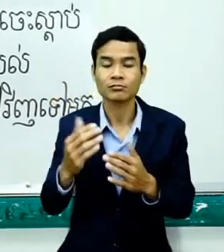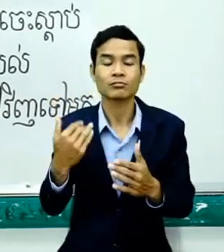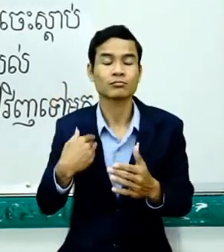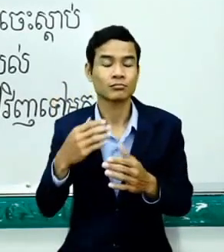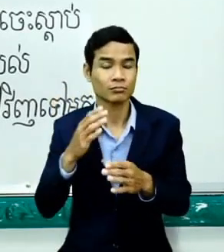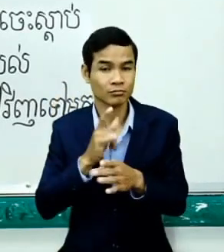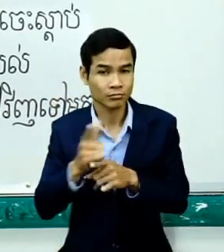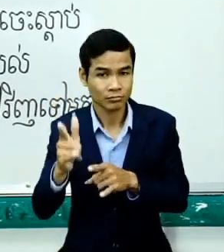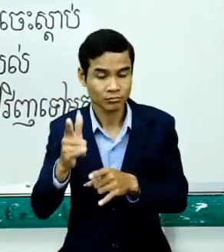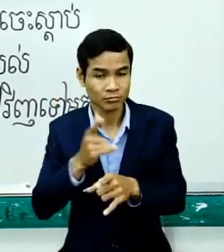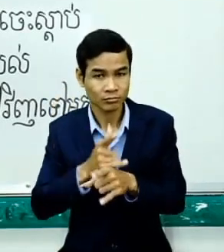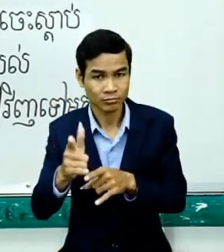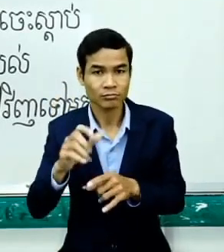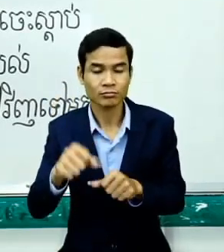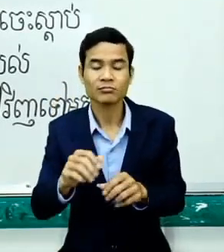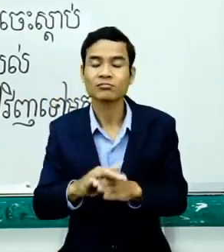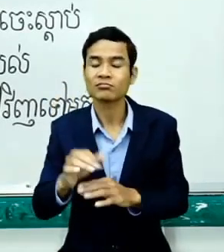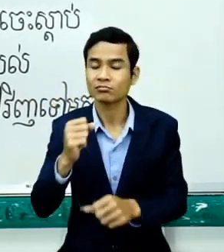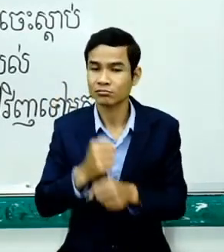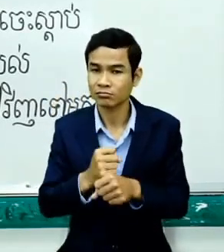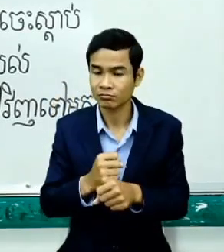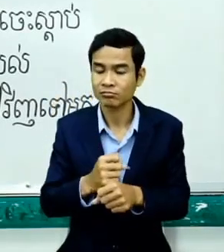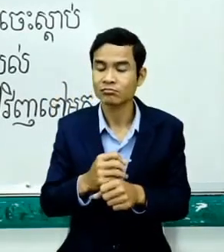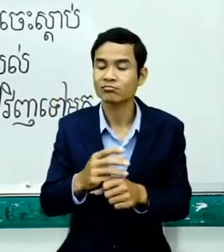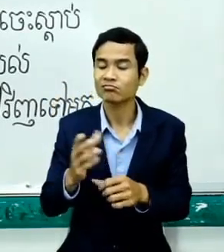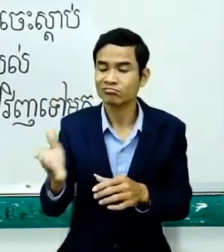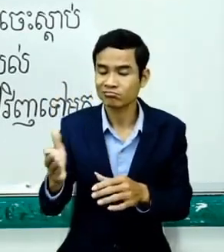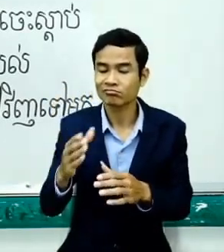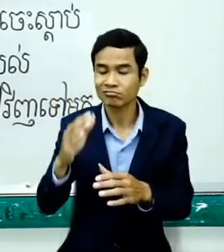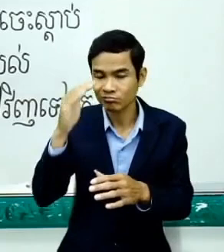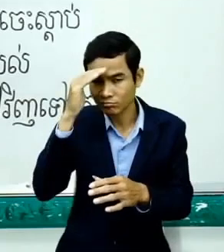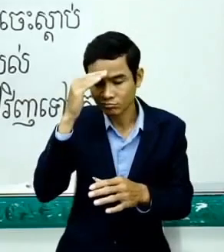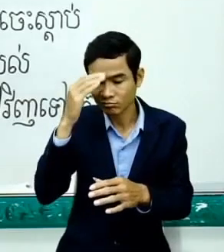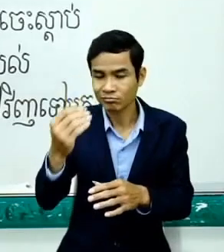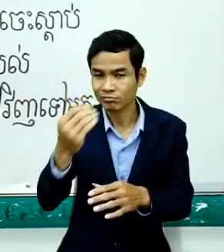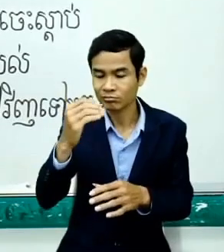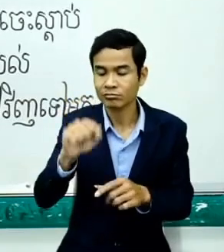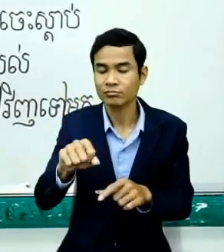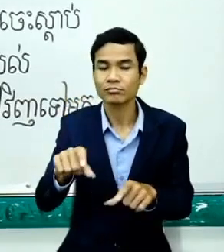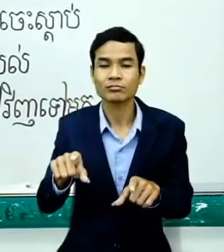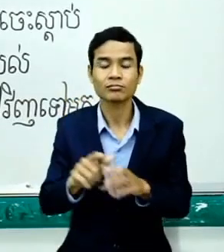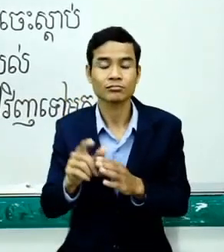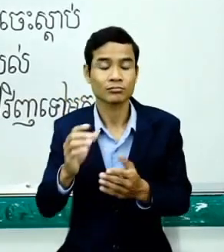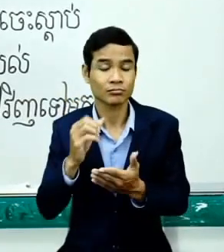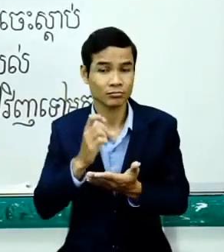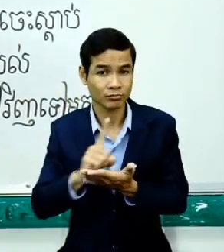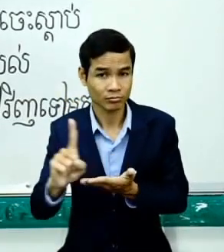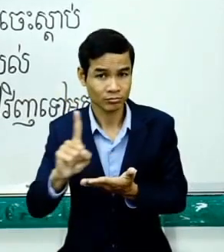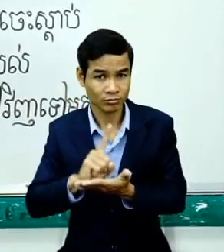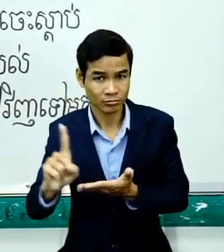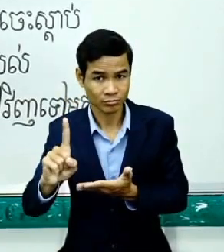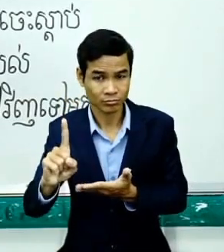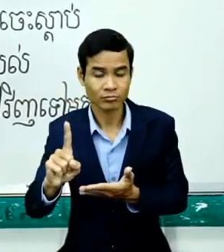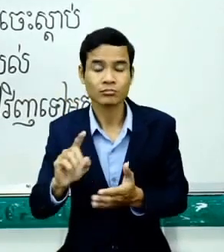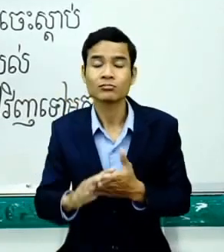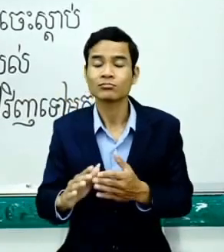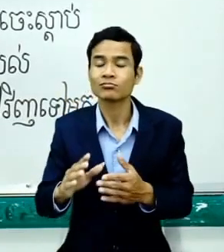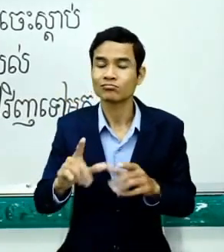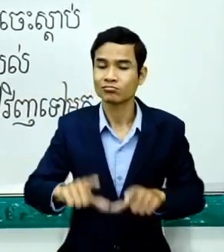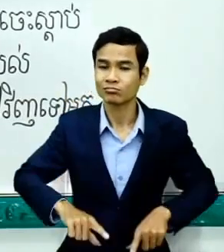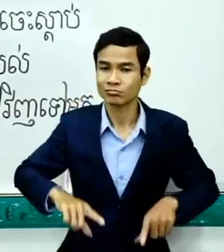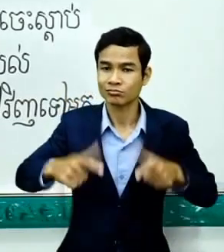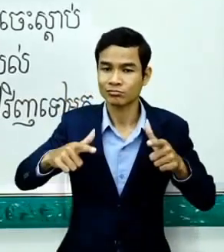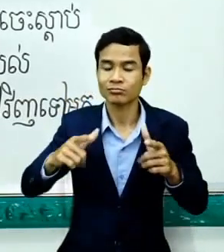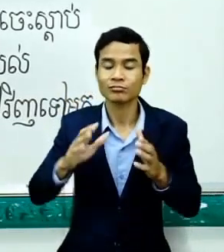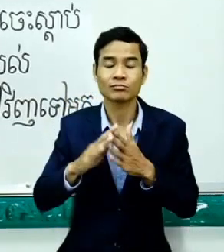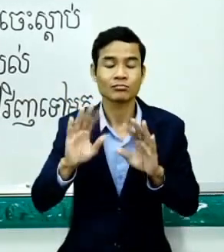mai khnhom nâng á chà cọt bạc cọp bạc bò được xí chà đàm bấy cột cống chi bập hiệp cửa xá nâng